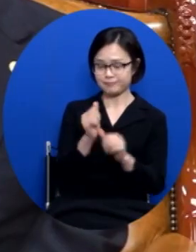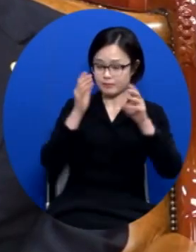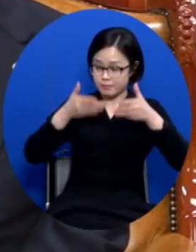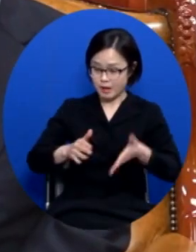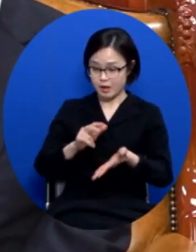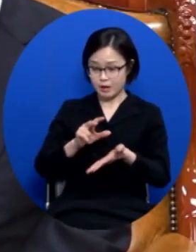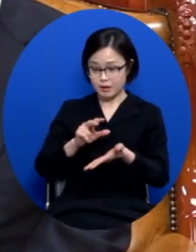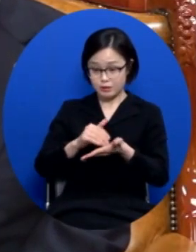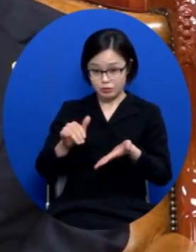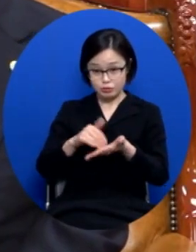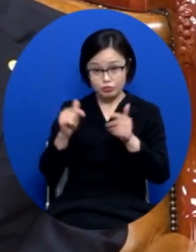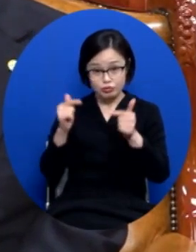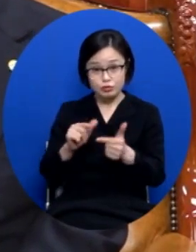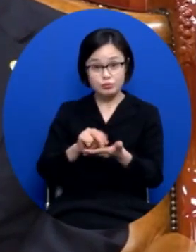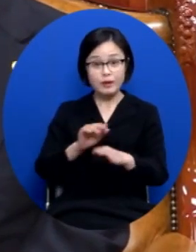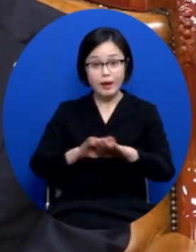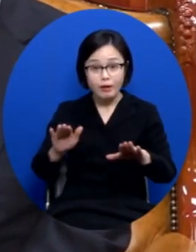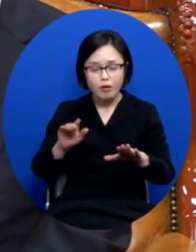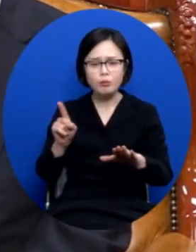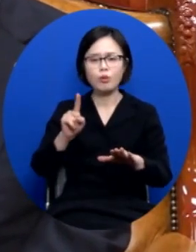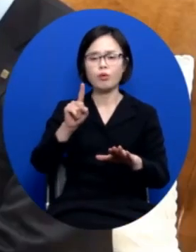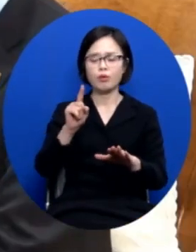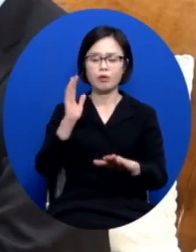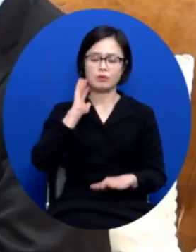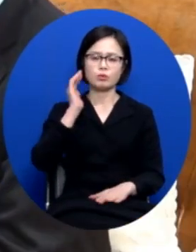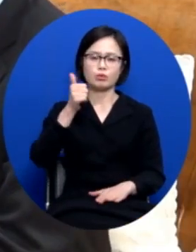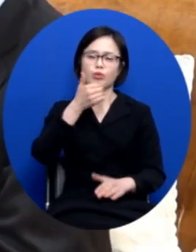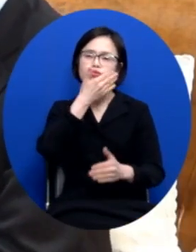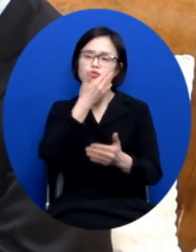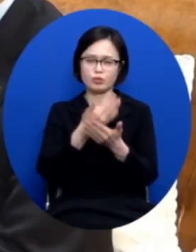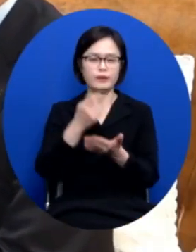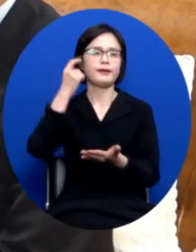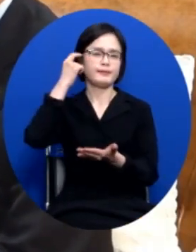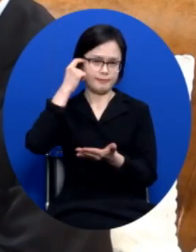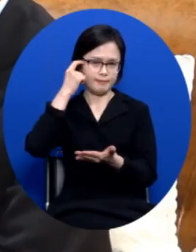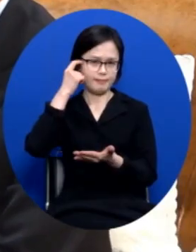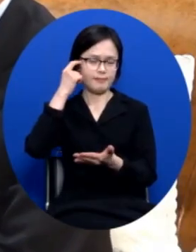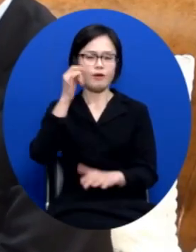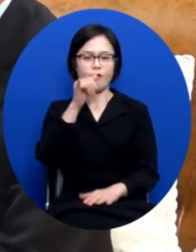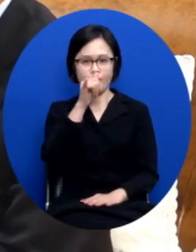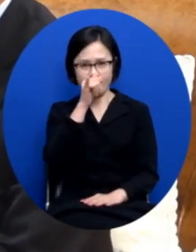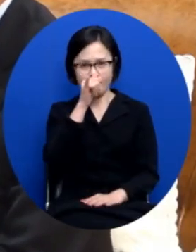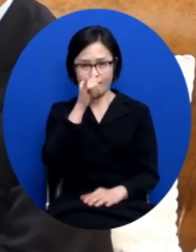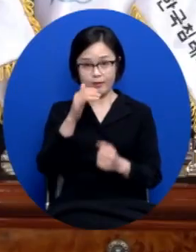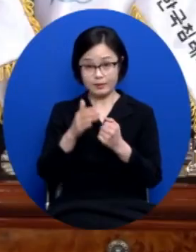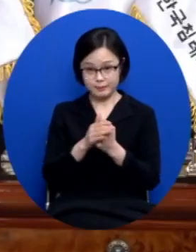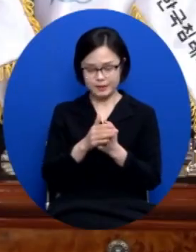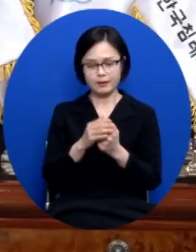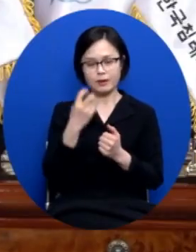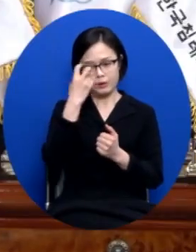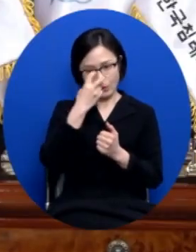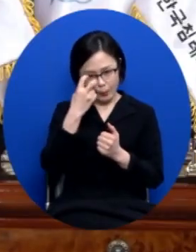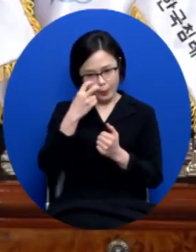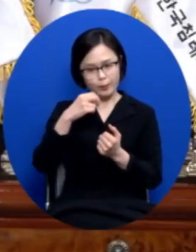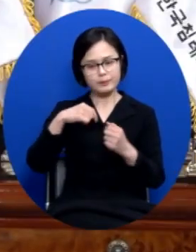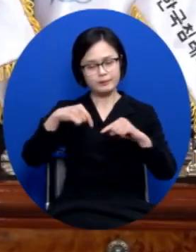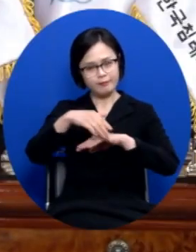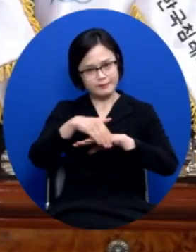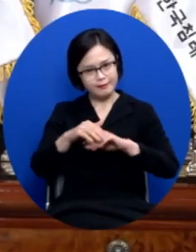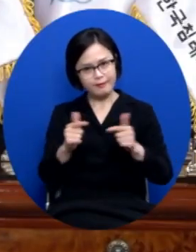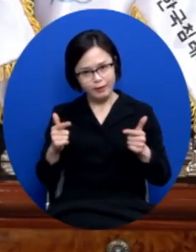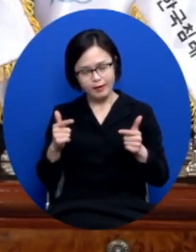대통령께서도 국정 최우선 과제로 천명한만큼 돌봄 시설에 대한 고민을 포함해 출 을 끌어올리기 위한